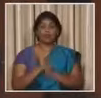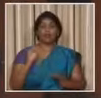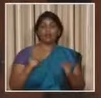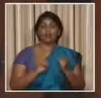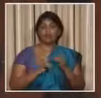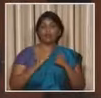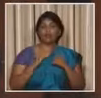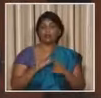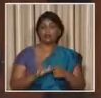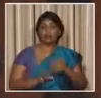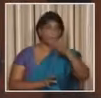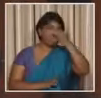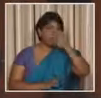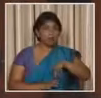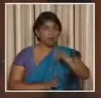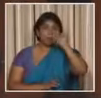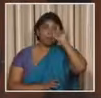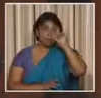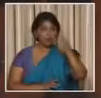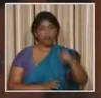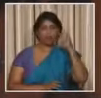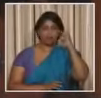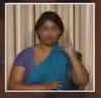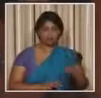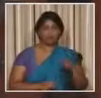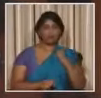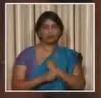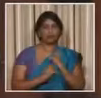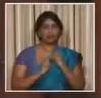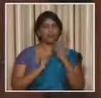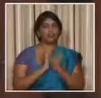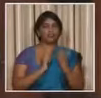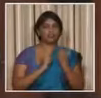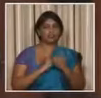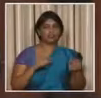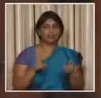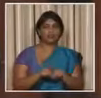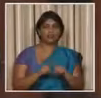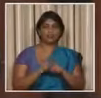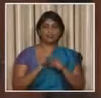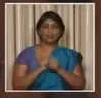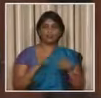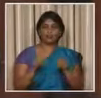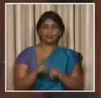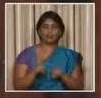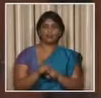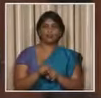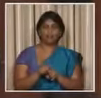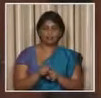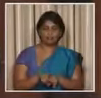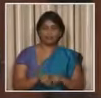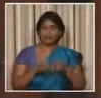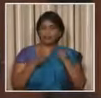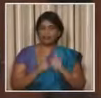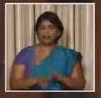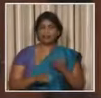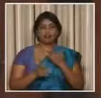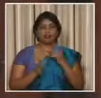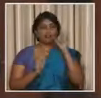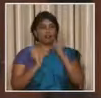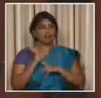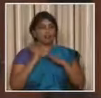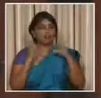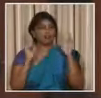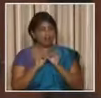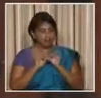පිළිතුර මල්ලි බලමු මේක ගැන කියලා. ඉතින් මේක තමයි අද රජයේ ප්‍රතිපත්තිය. ඉතින් මේ අවසාන වශයෙන් මම කියන්න කැමති මේ ඔට්ටු වැල්ලීම සහ සූදු